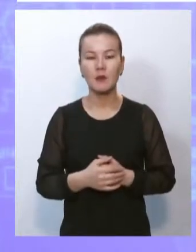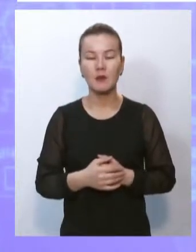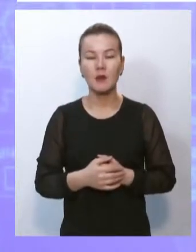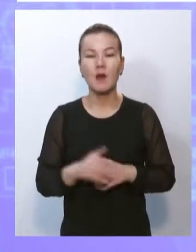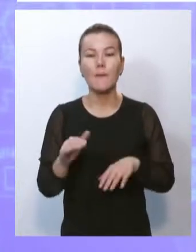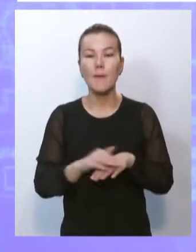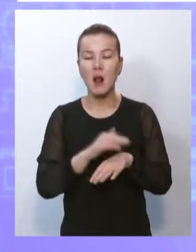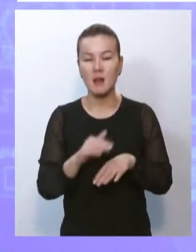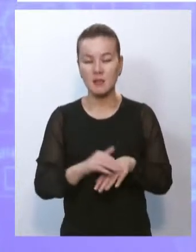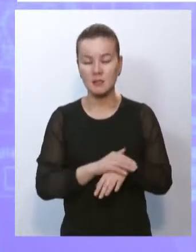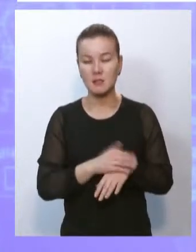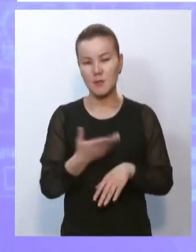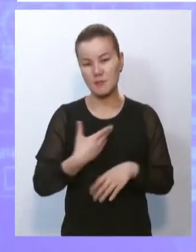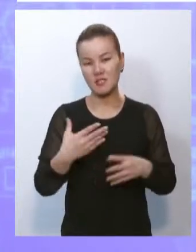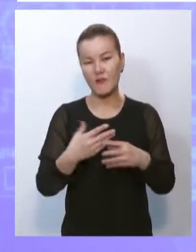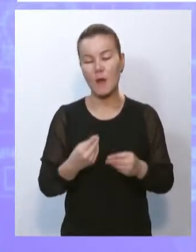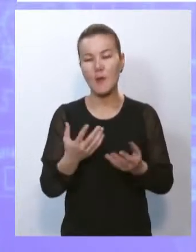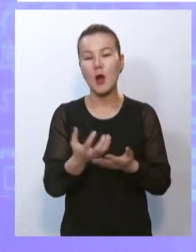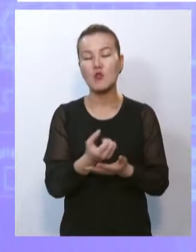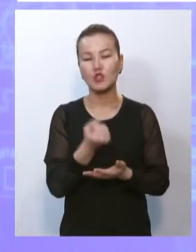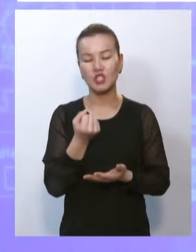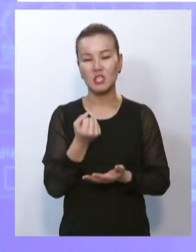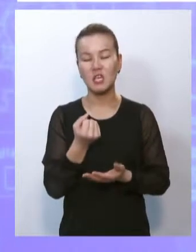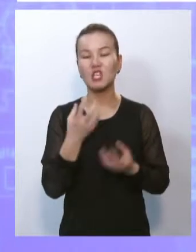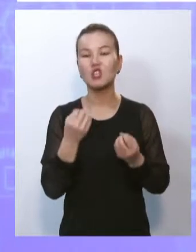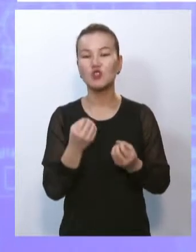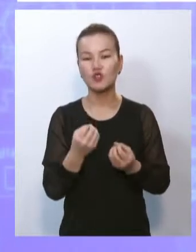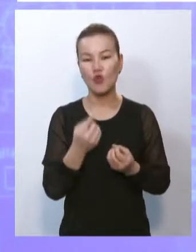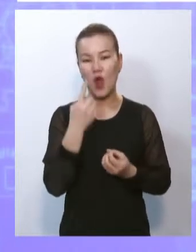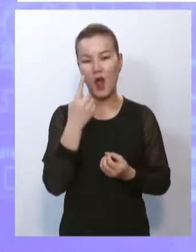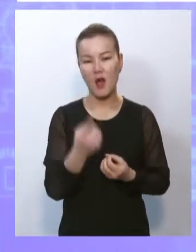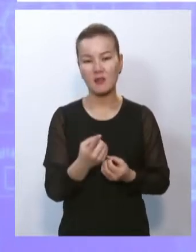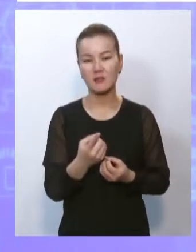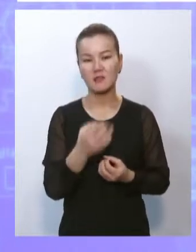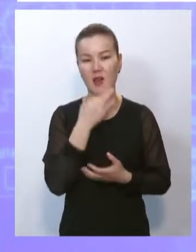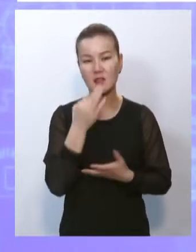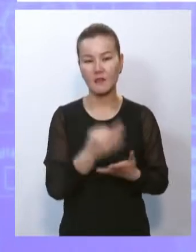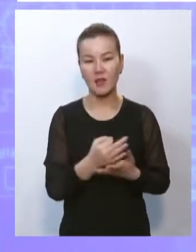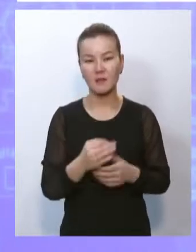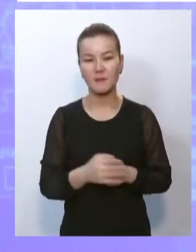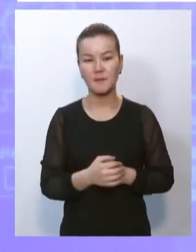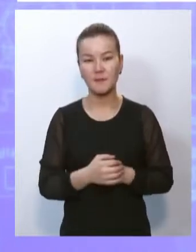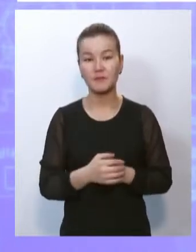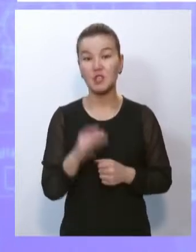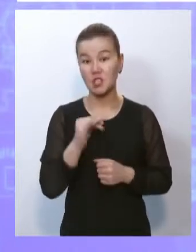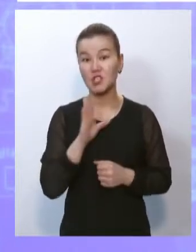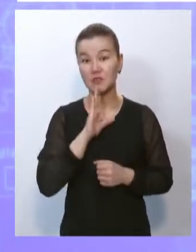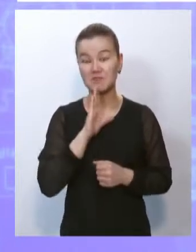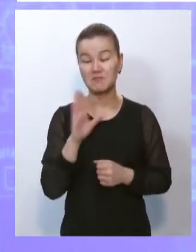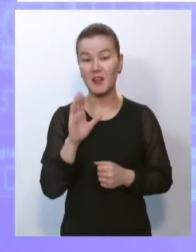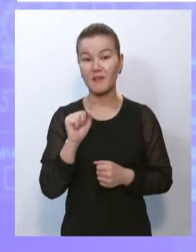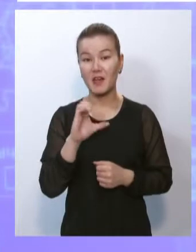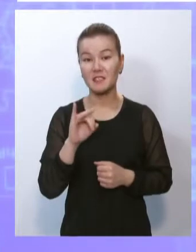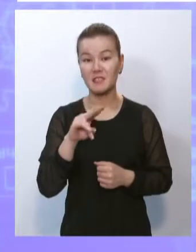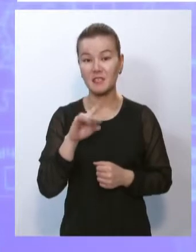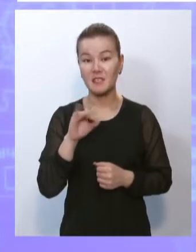молодцы мы с вами получили еще один ответ и василиса почти